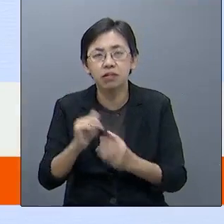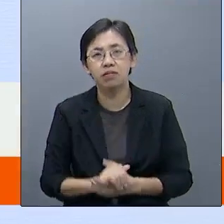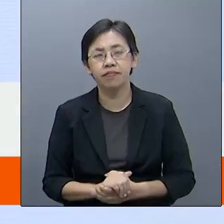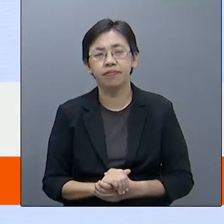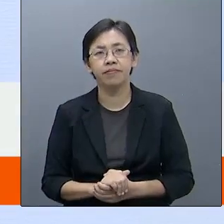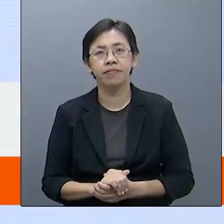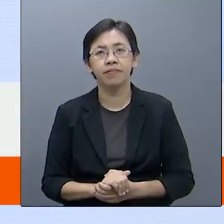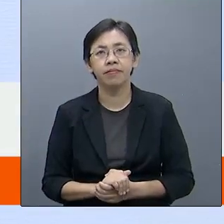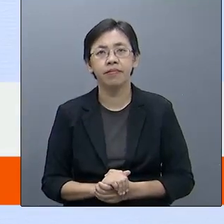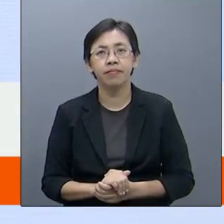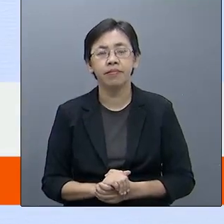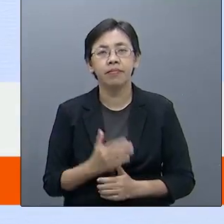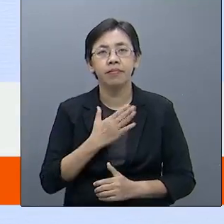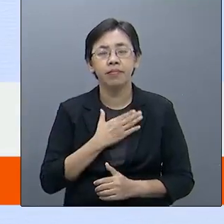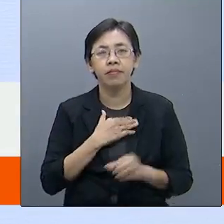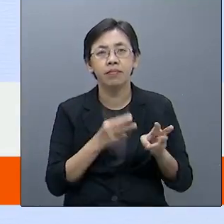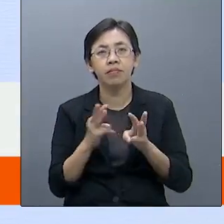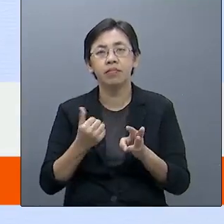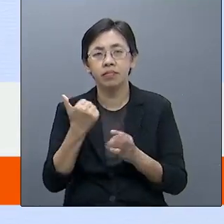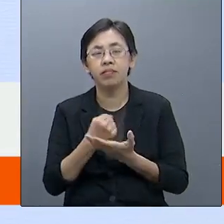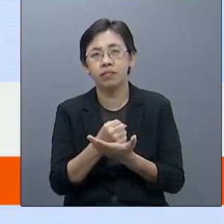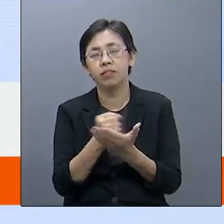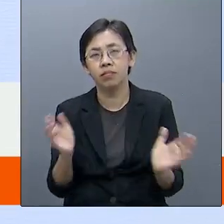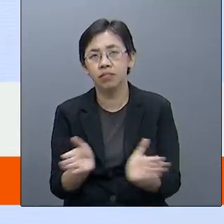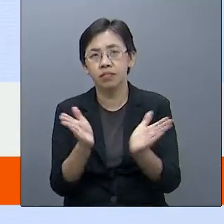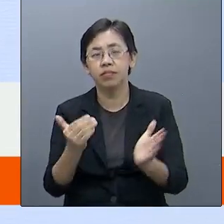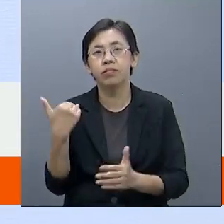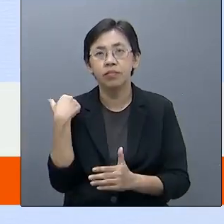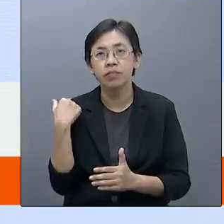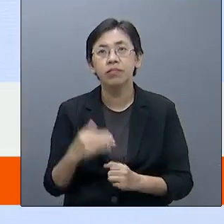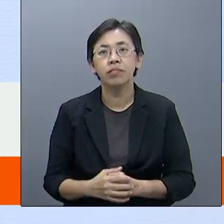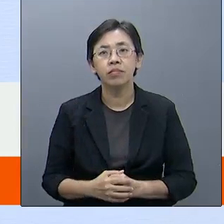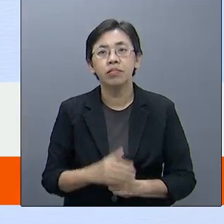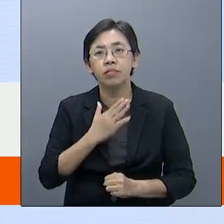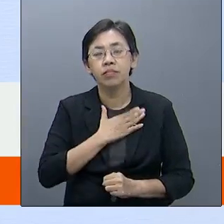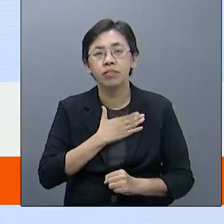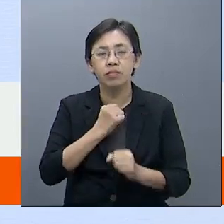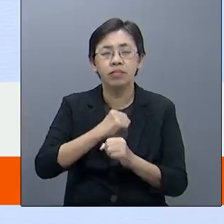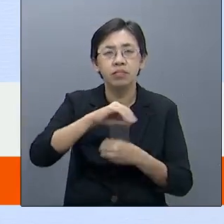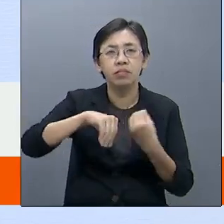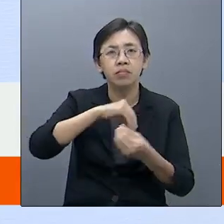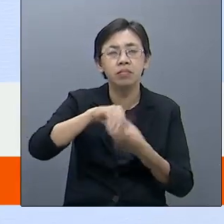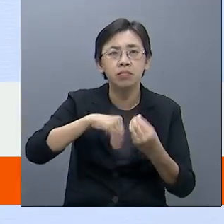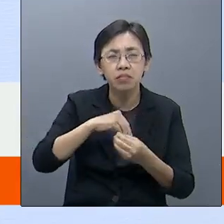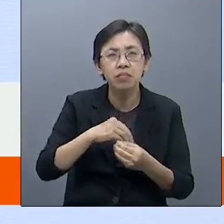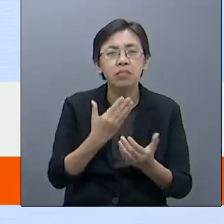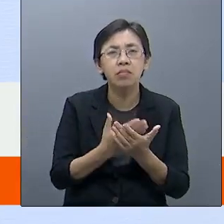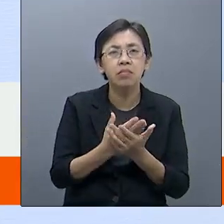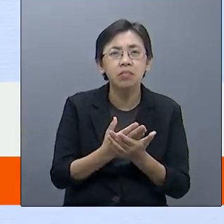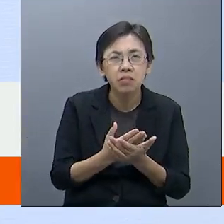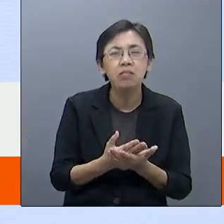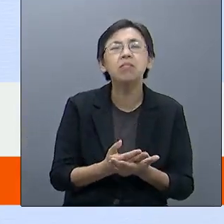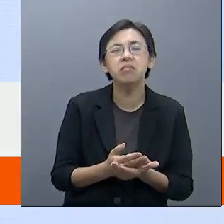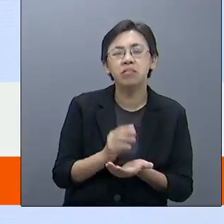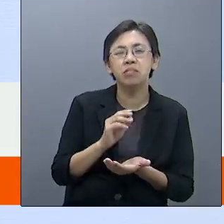เรายืนยันเพราะเรามีกลไกอื่นๆเข้าไป ช่วยด้วยนะครับเราต้องประกอบมันไปหลายอย่างพักนี้ผ่านมา13ครั้งเนี่